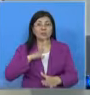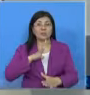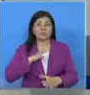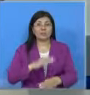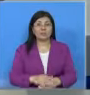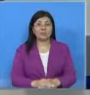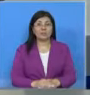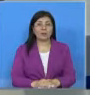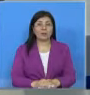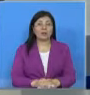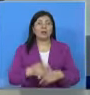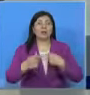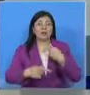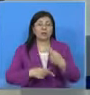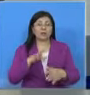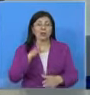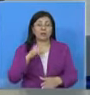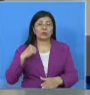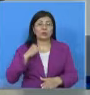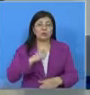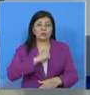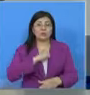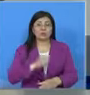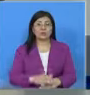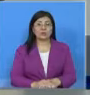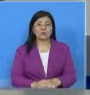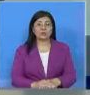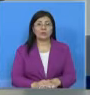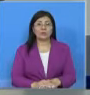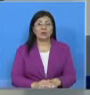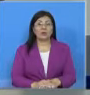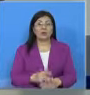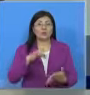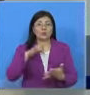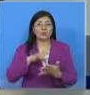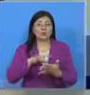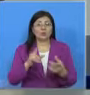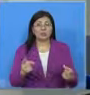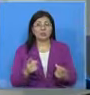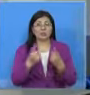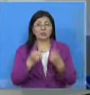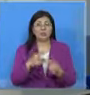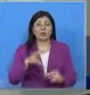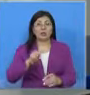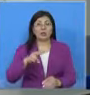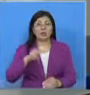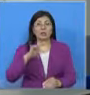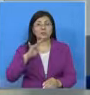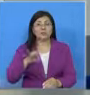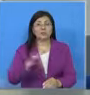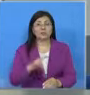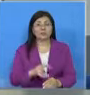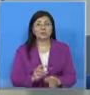Сондықтан ендігі жағдайда біз өзіміз осы перинаталдық орталықтың ішінде осы лазерлік коагуляция